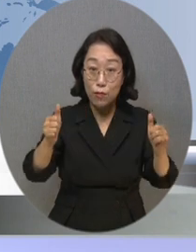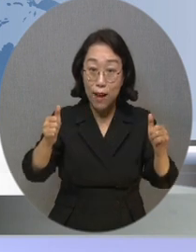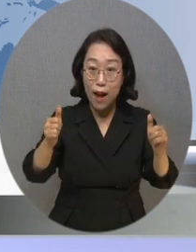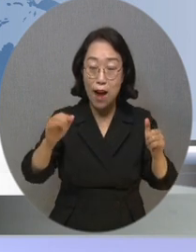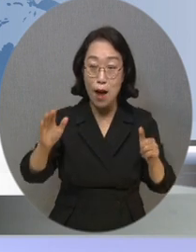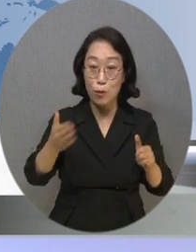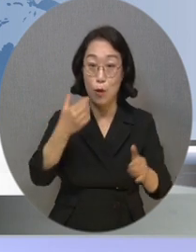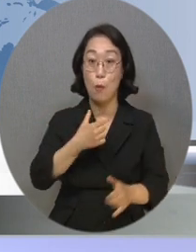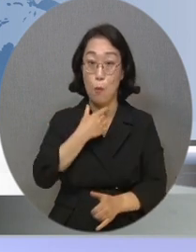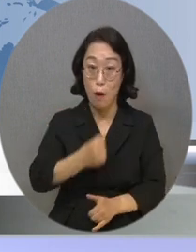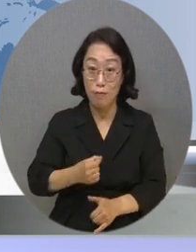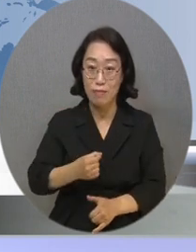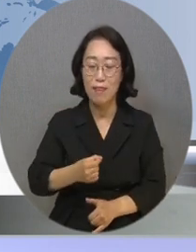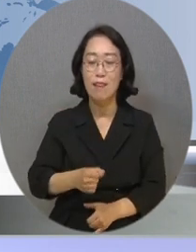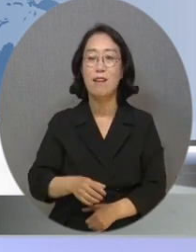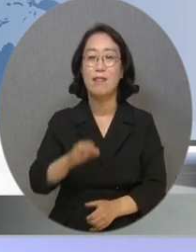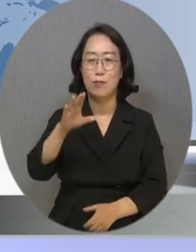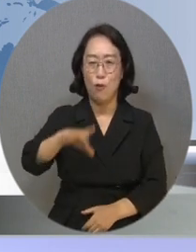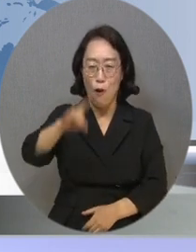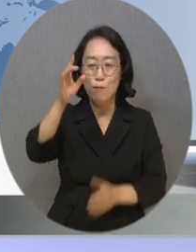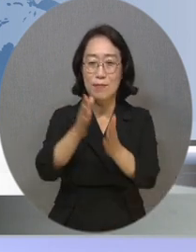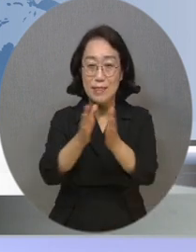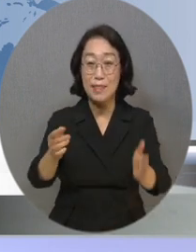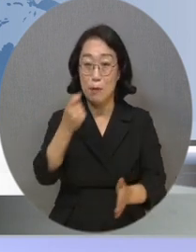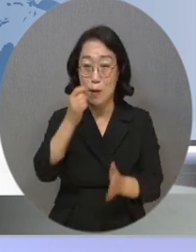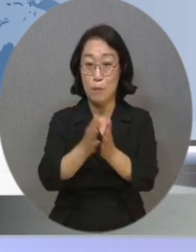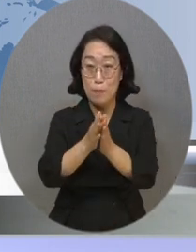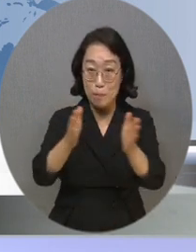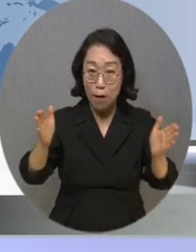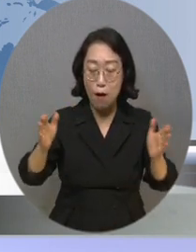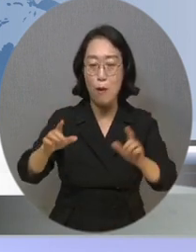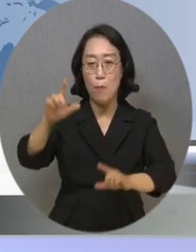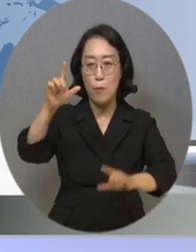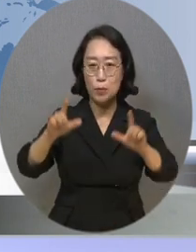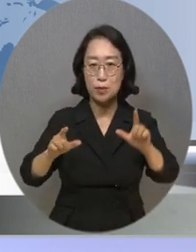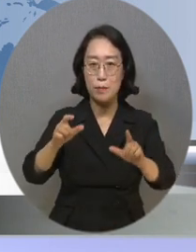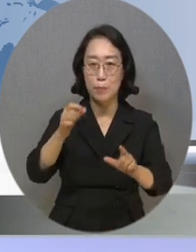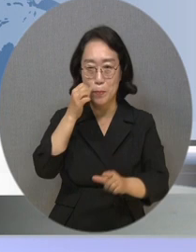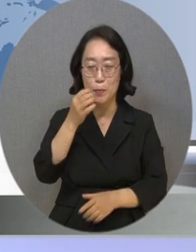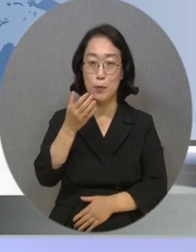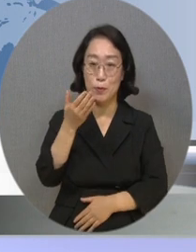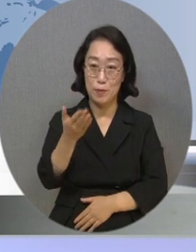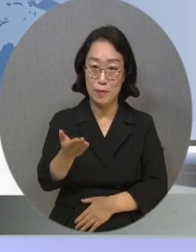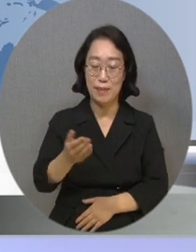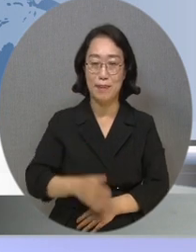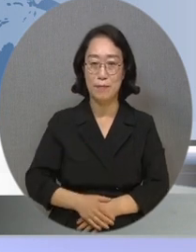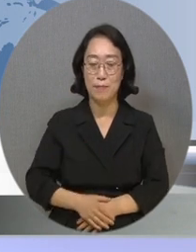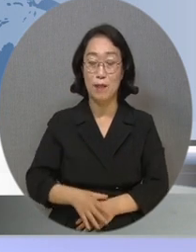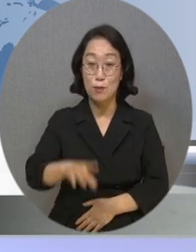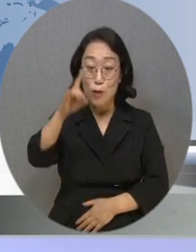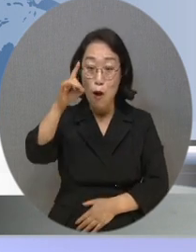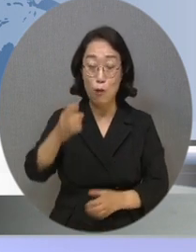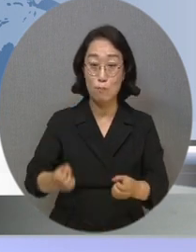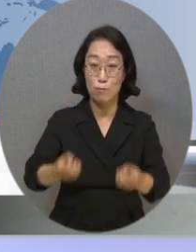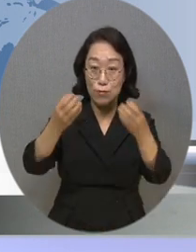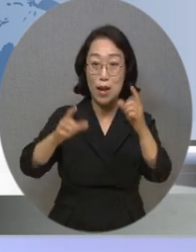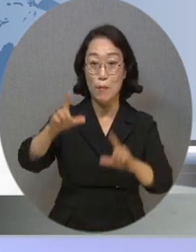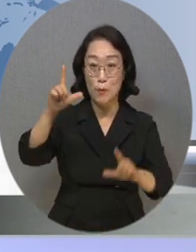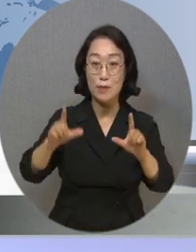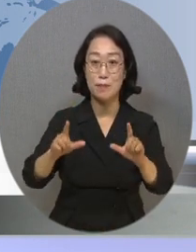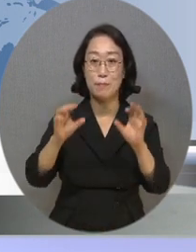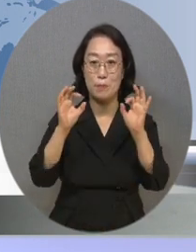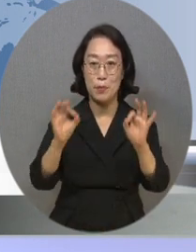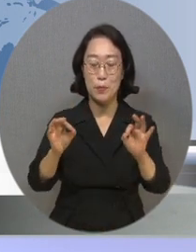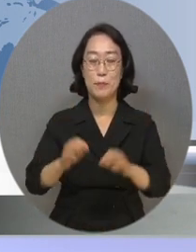내딘 교육생들과 꿈의 동행에 함께하는 이들을 한자리에서 만나볼 수 있었는데요. 개강식 현장으로 함께 가보시죠.